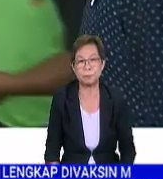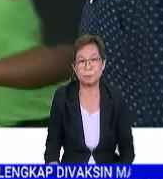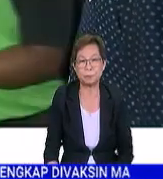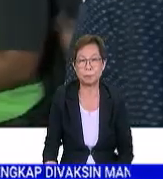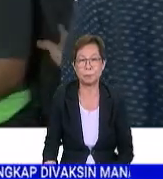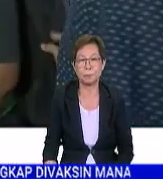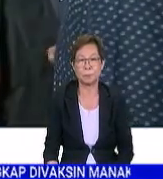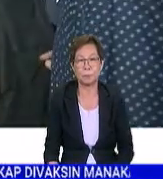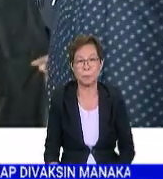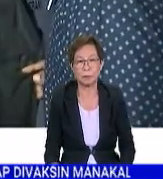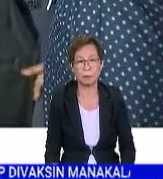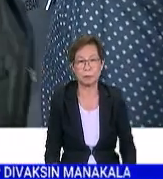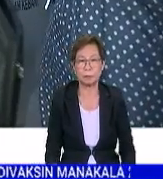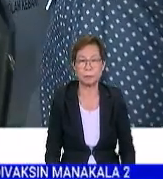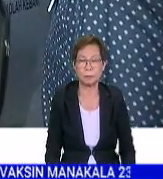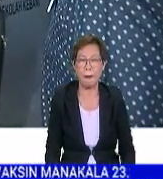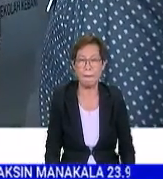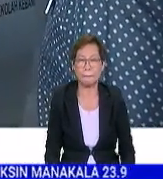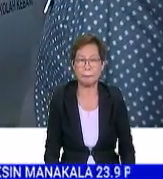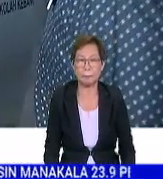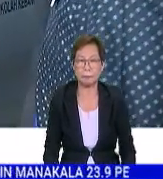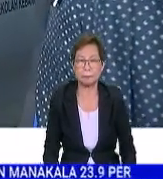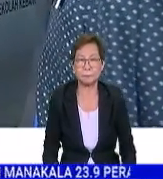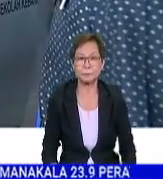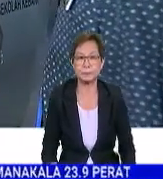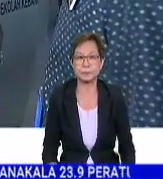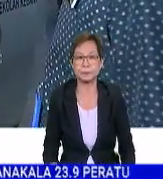hai hai di